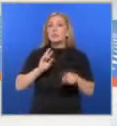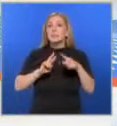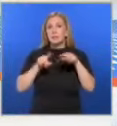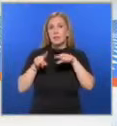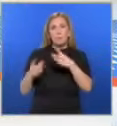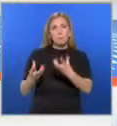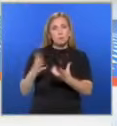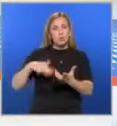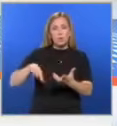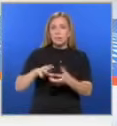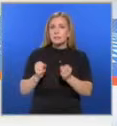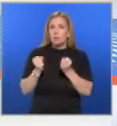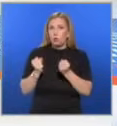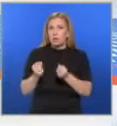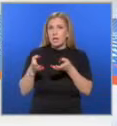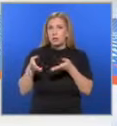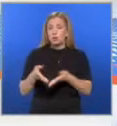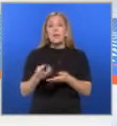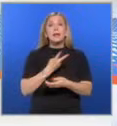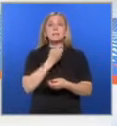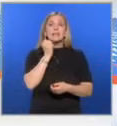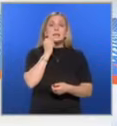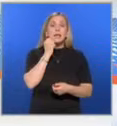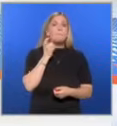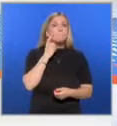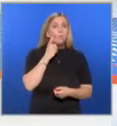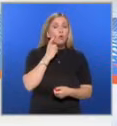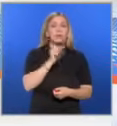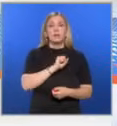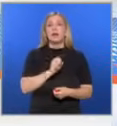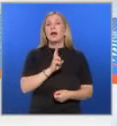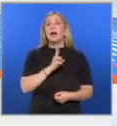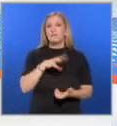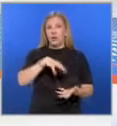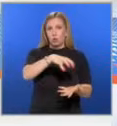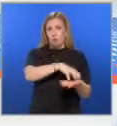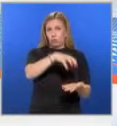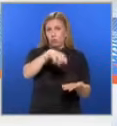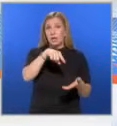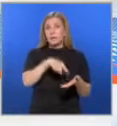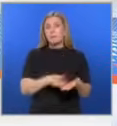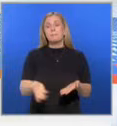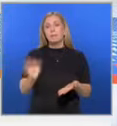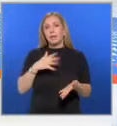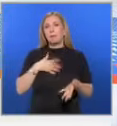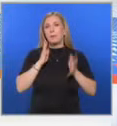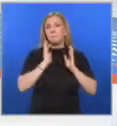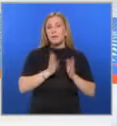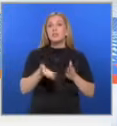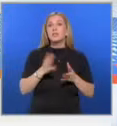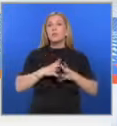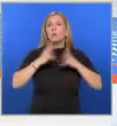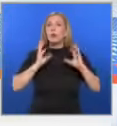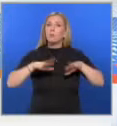е много сериозна, и двете села в Карловско, Богдан и Каравелово, които отново са сполетени от бедствие след